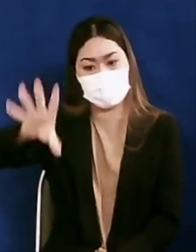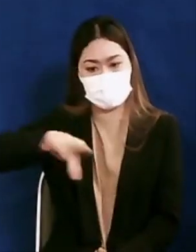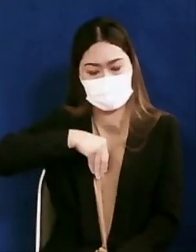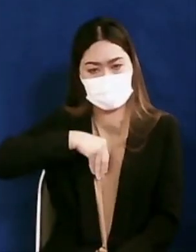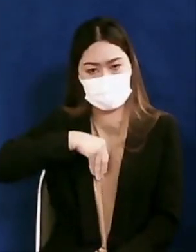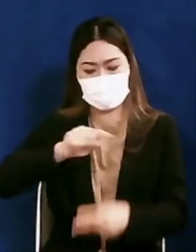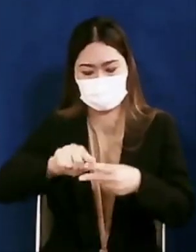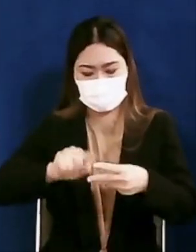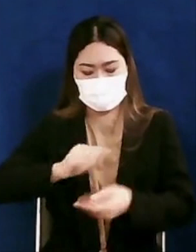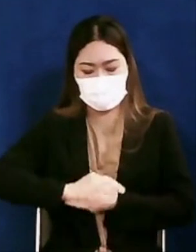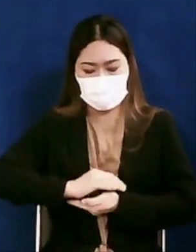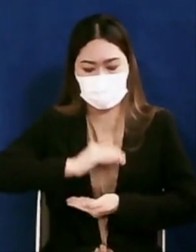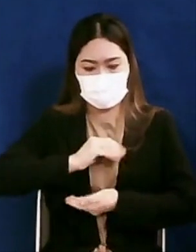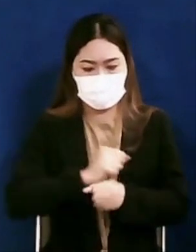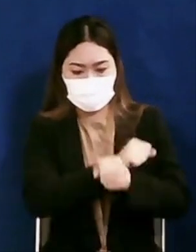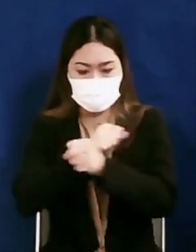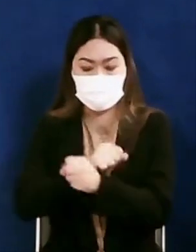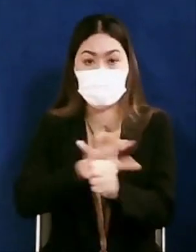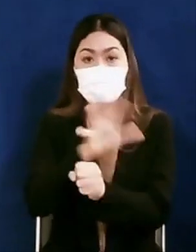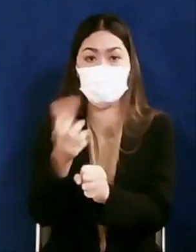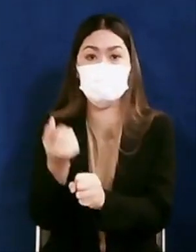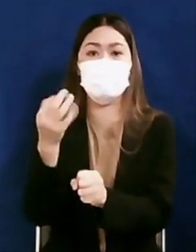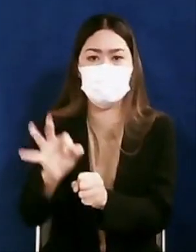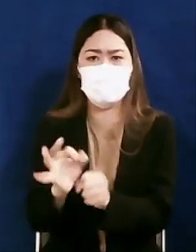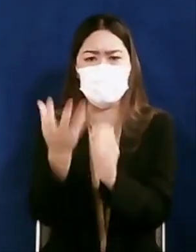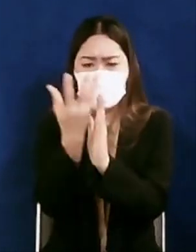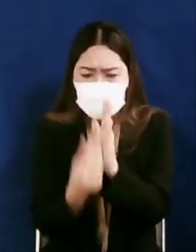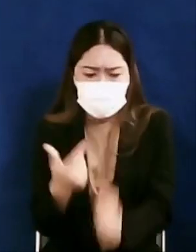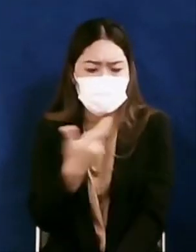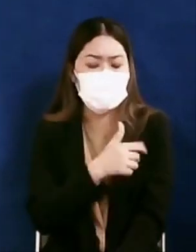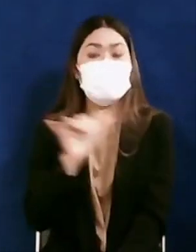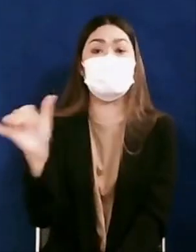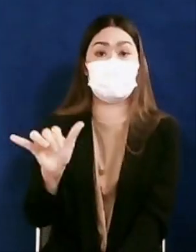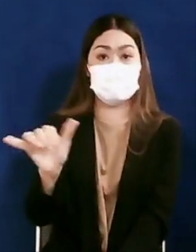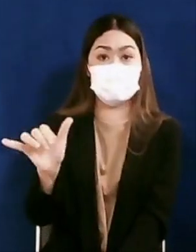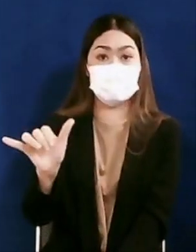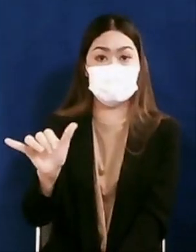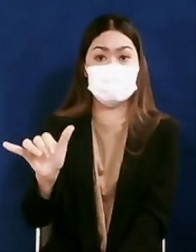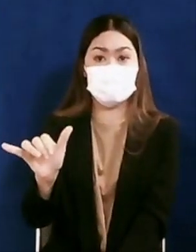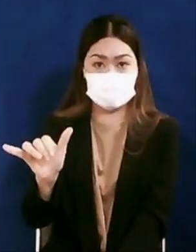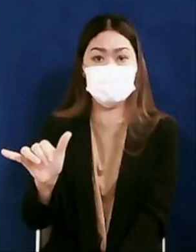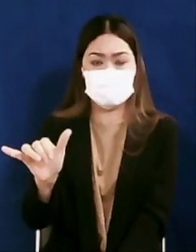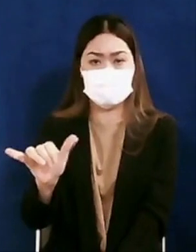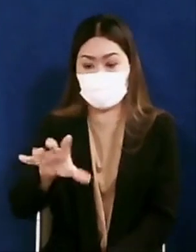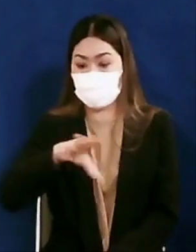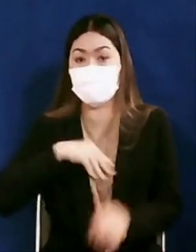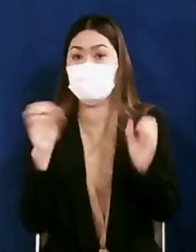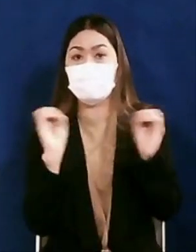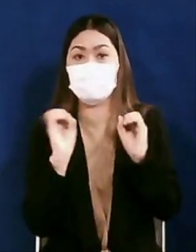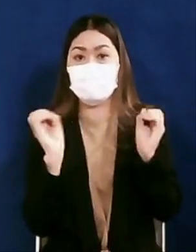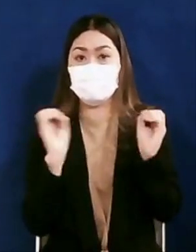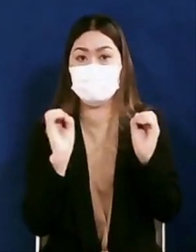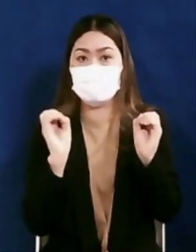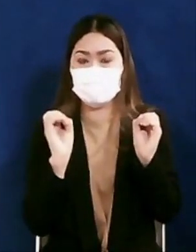ภูมิคุ้มกันก็จะขึ้นเพราะฉะนั้นคนที่เหลือนะครับที่ไม่ได้ฉีดวัคซีนแล้วก็ไม่ได้ติดเชื้อนะครับไม่